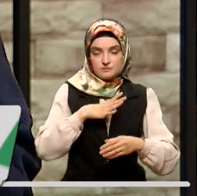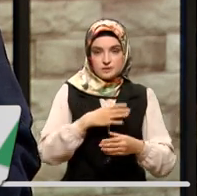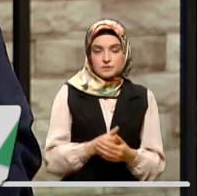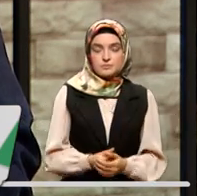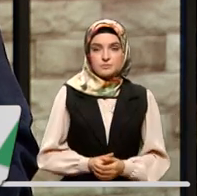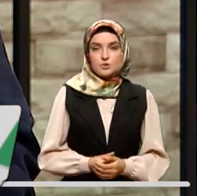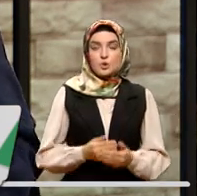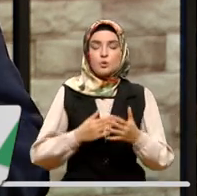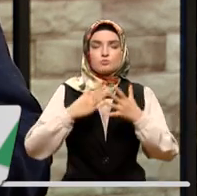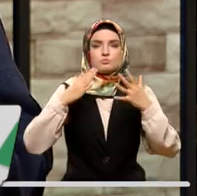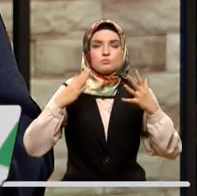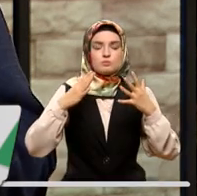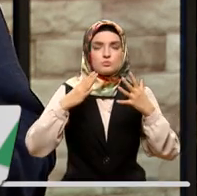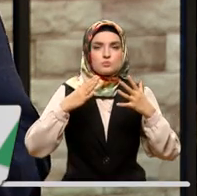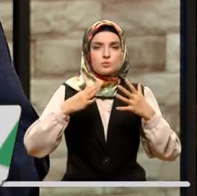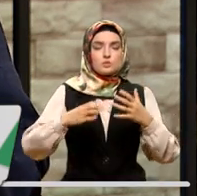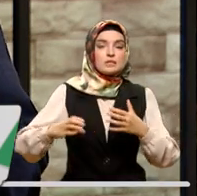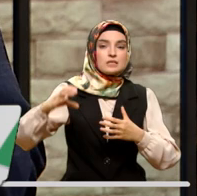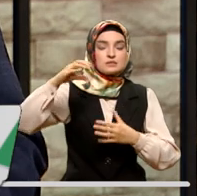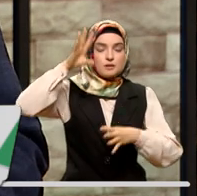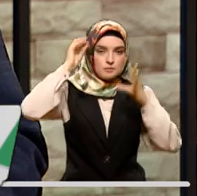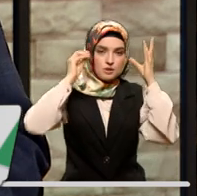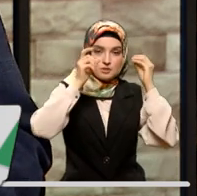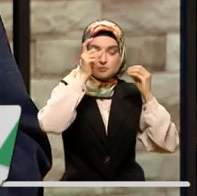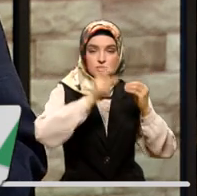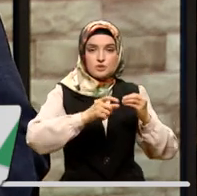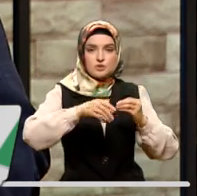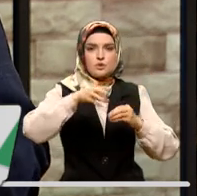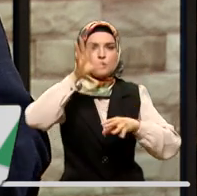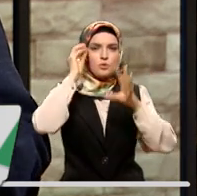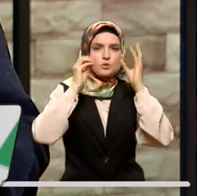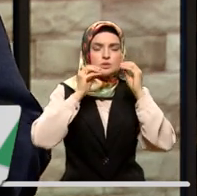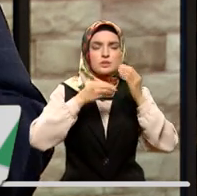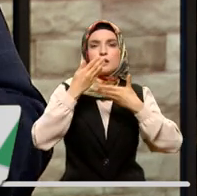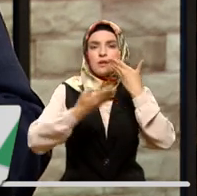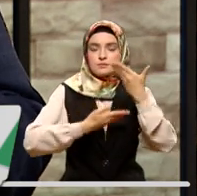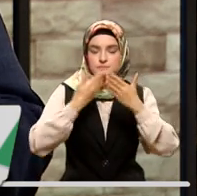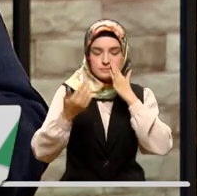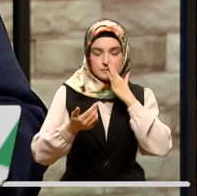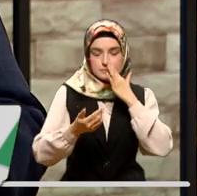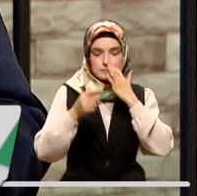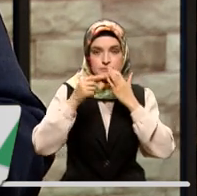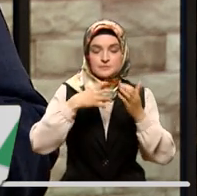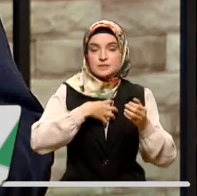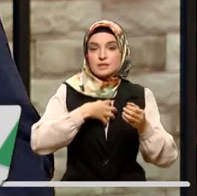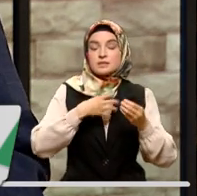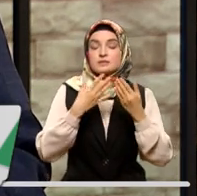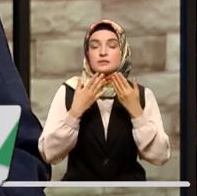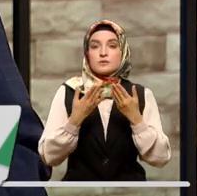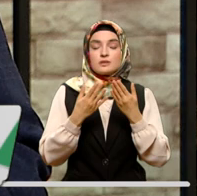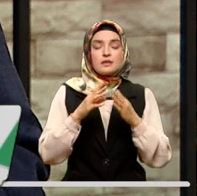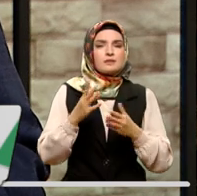Orada Büyük İslam alimlerini kendisi öğrenecek ve anlatacak. Ve kendisi kendisine ait ne